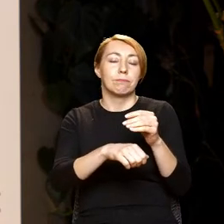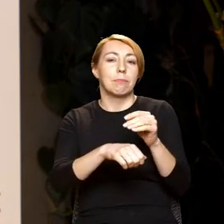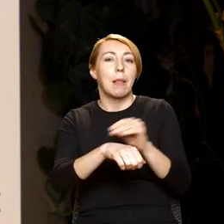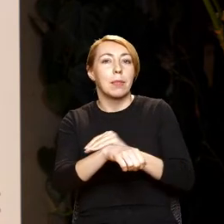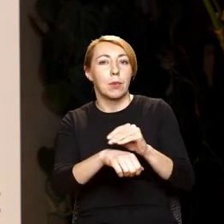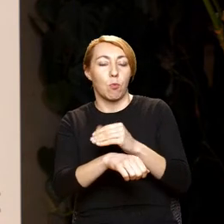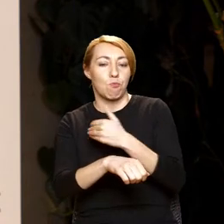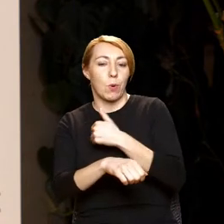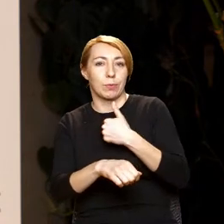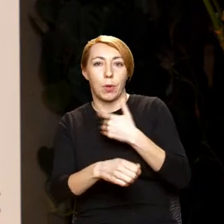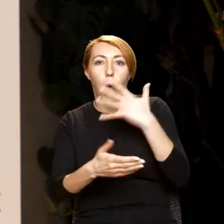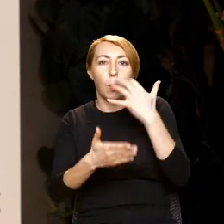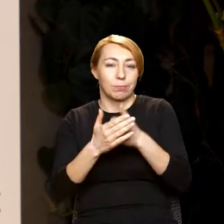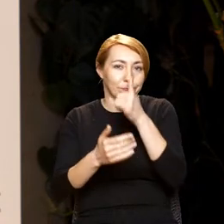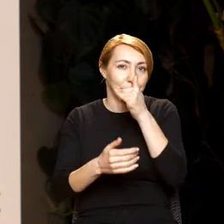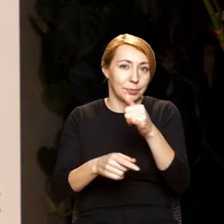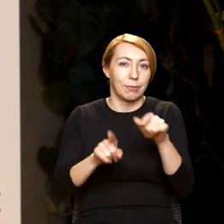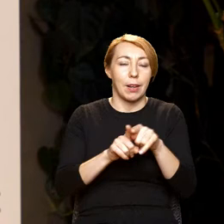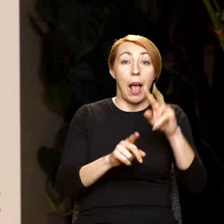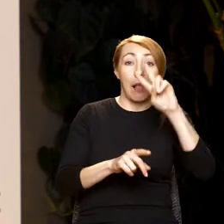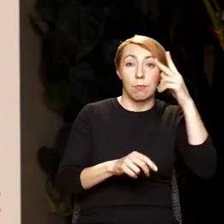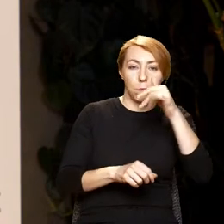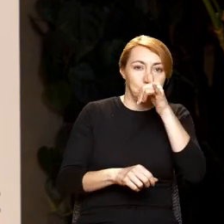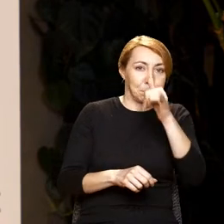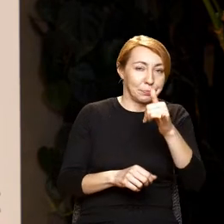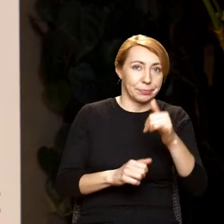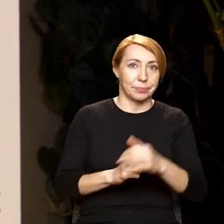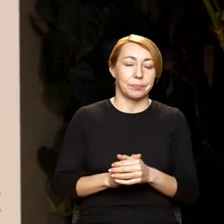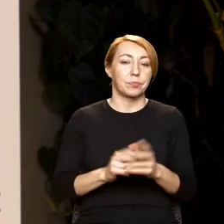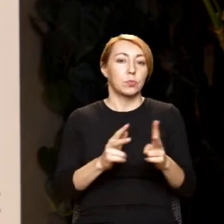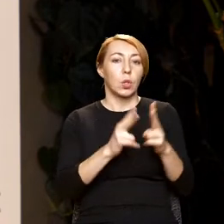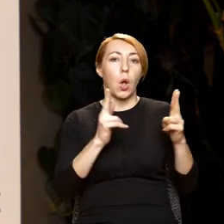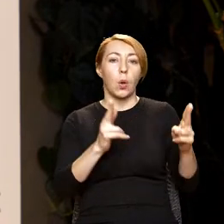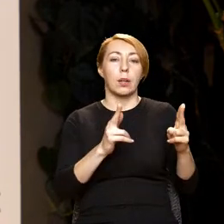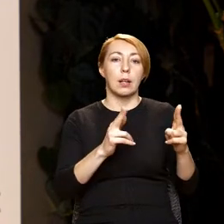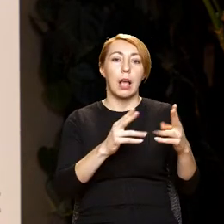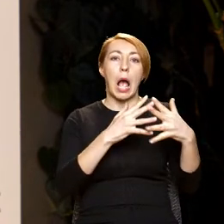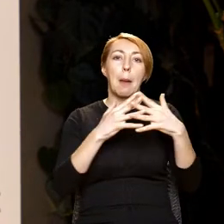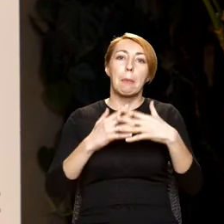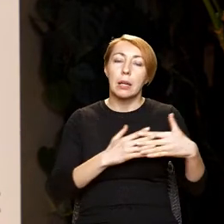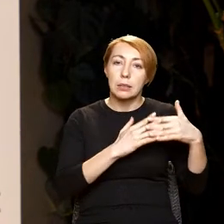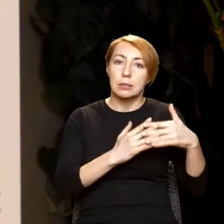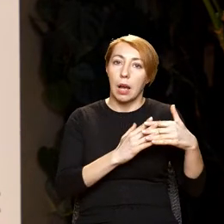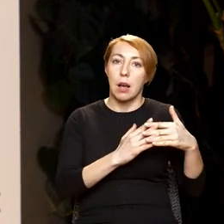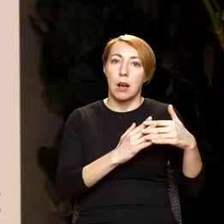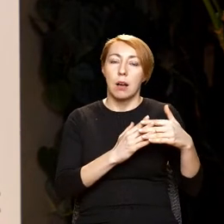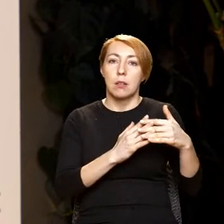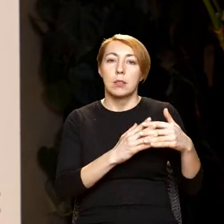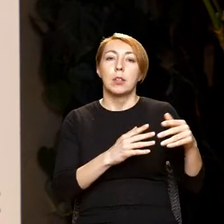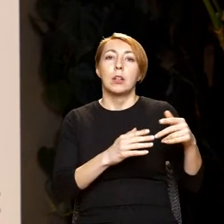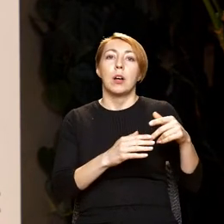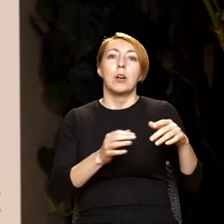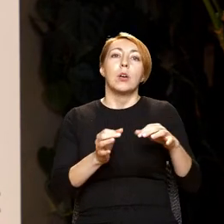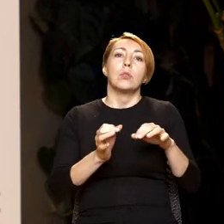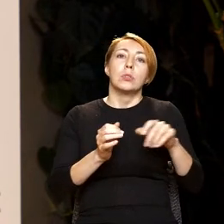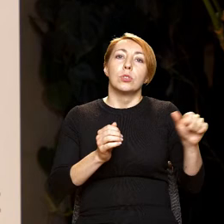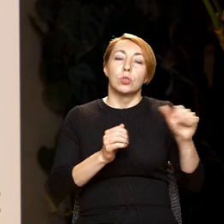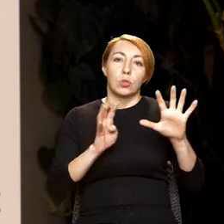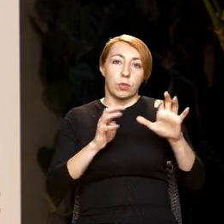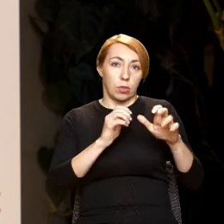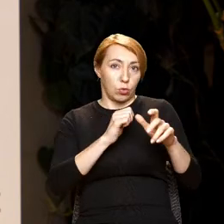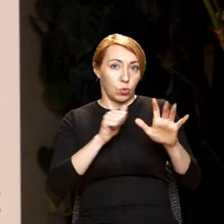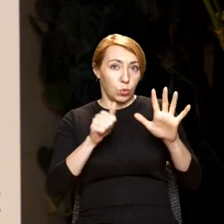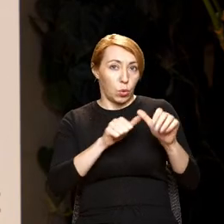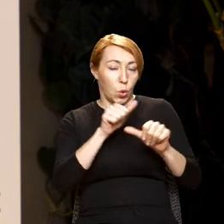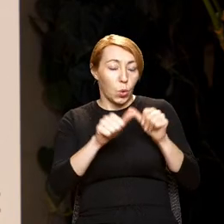ogóle. Okres amerykański, czyli od sierpnia do początku października 1906 roku, jest bardzo